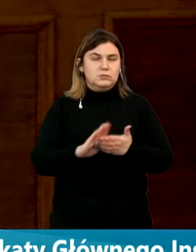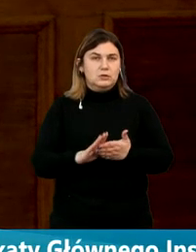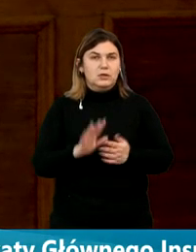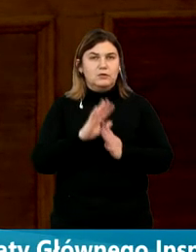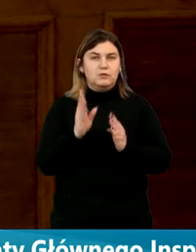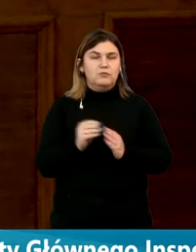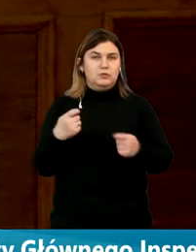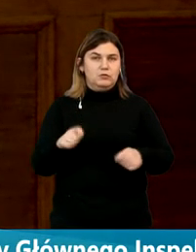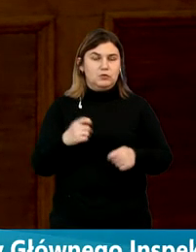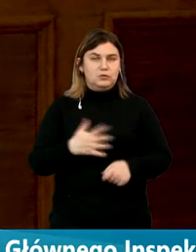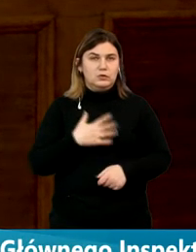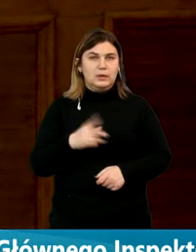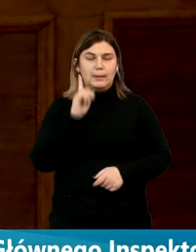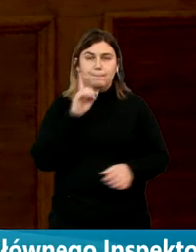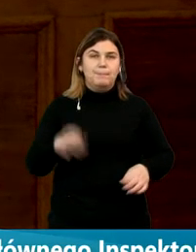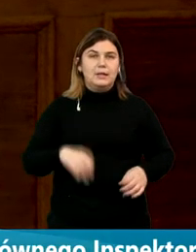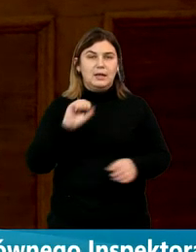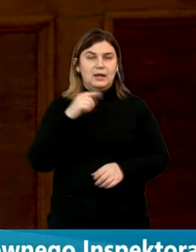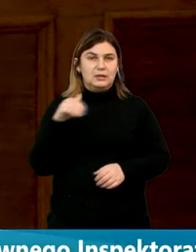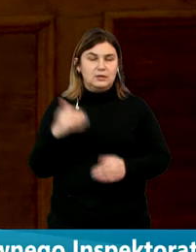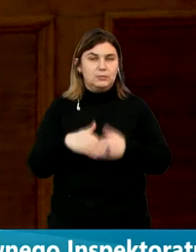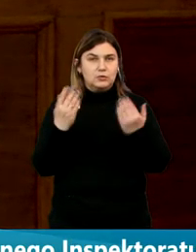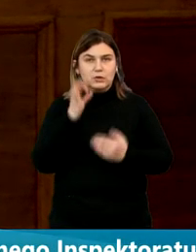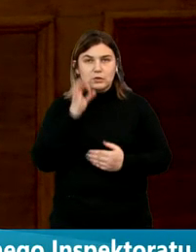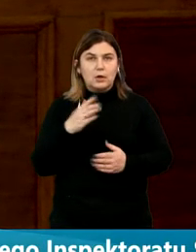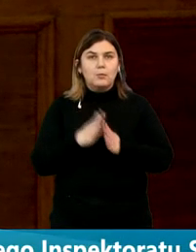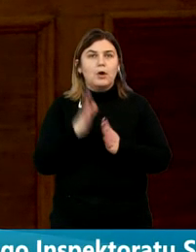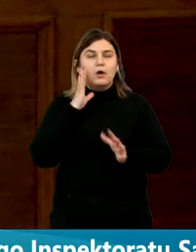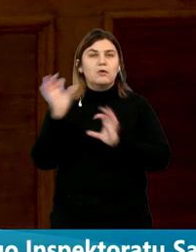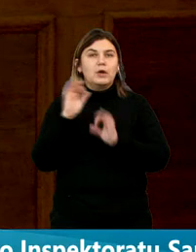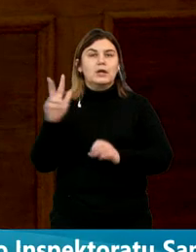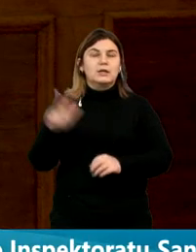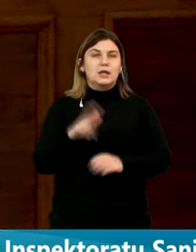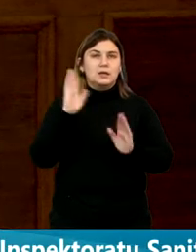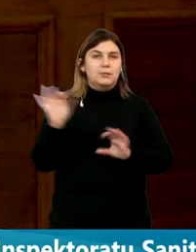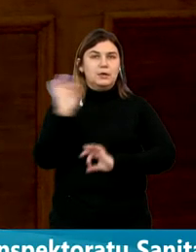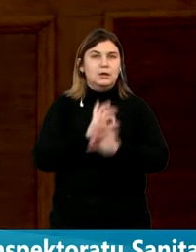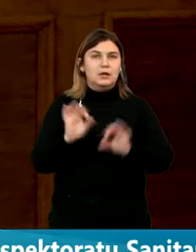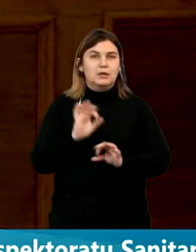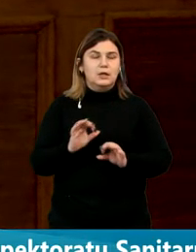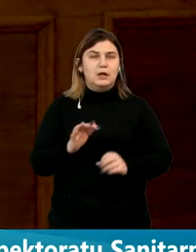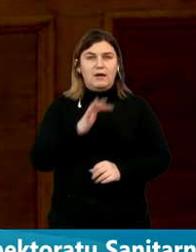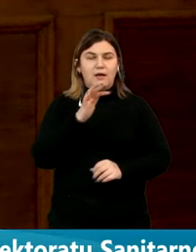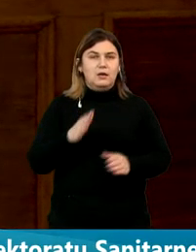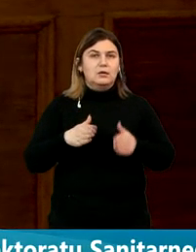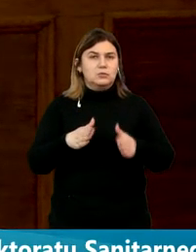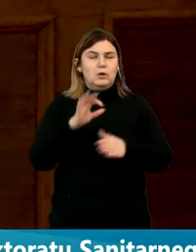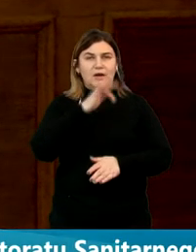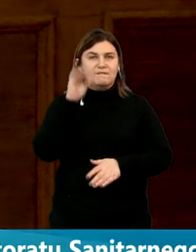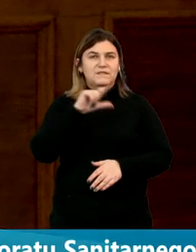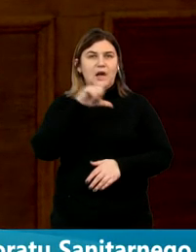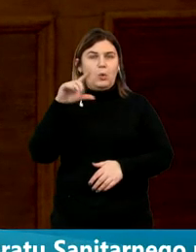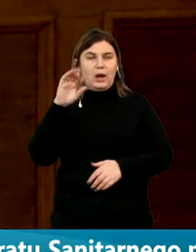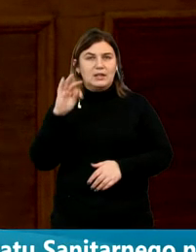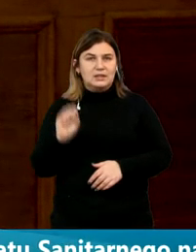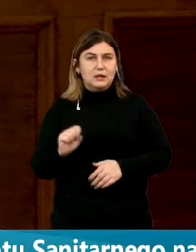Szczecinie czujemy. Pan Adam pyta, dzień dobry, proszę o informację, kiedy będzie remontowana Aleja Fałata od pomnika czynu Polaków do